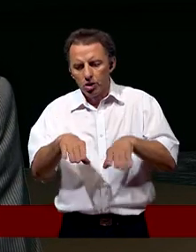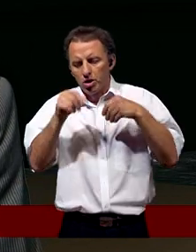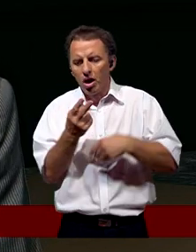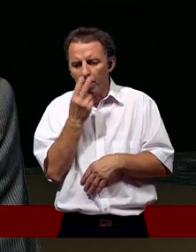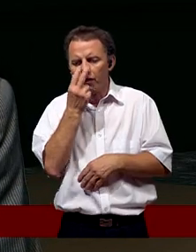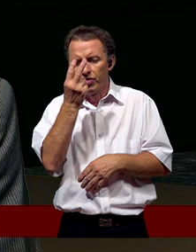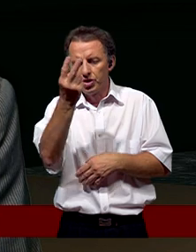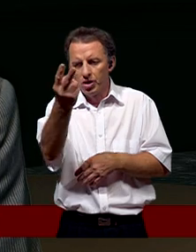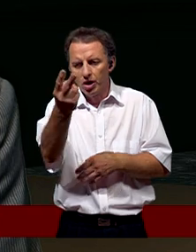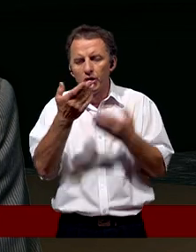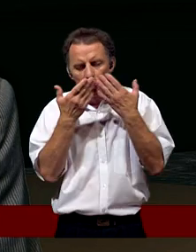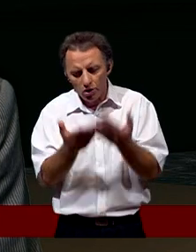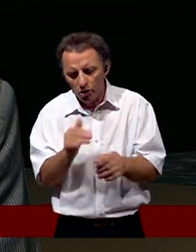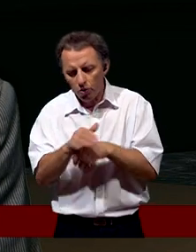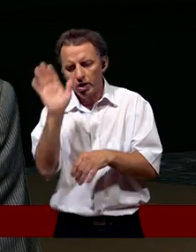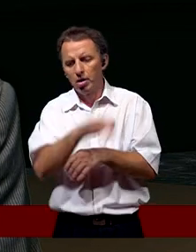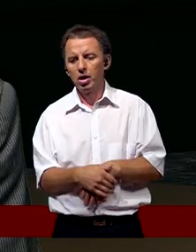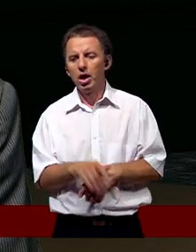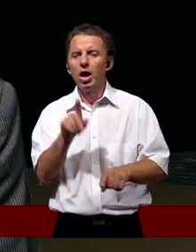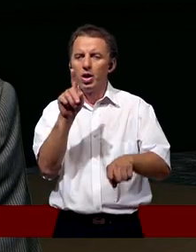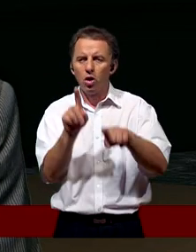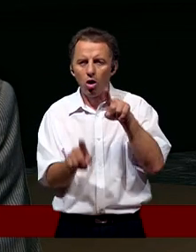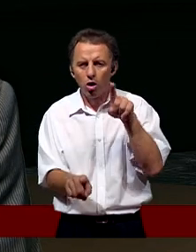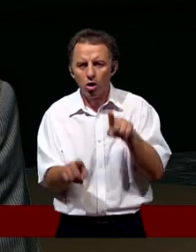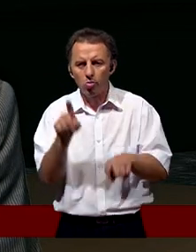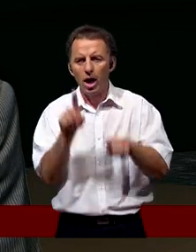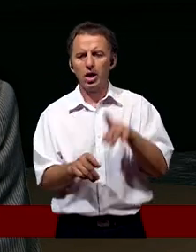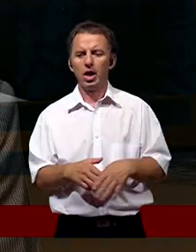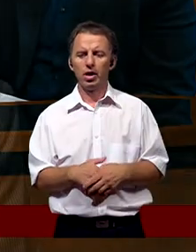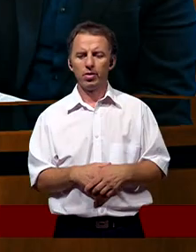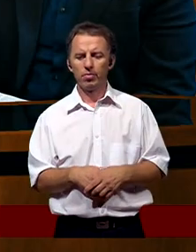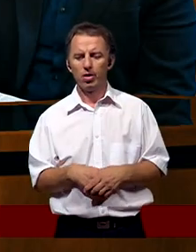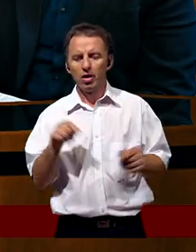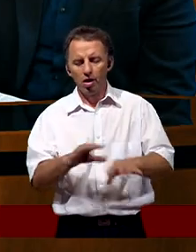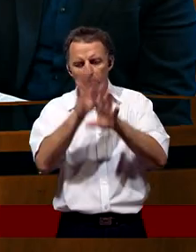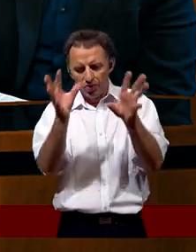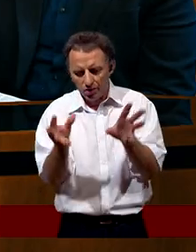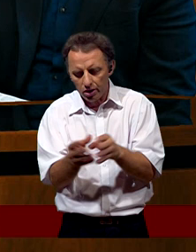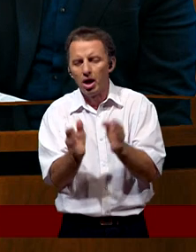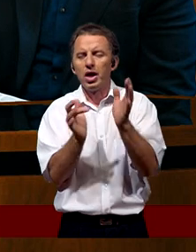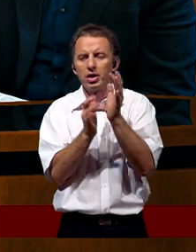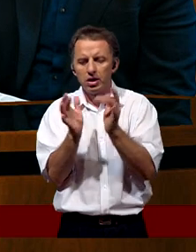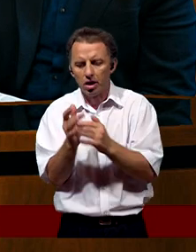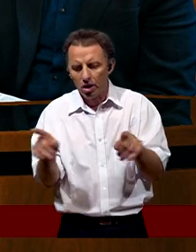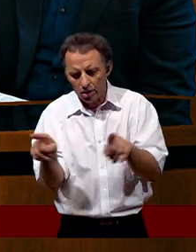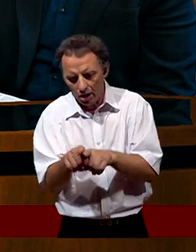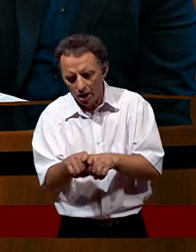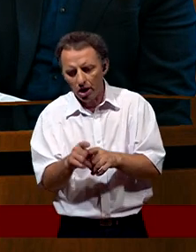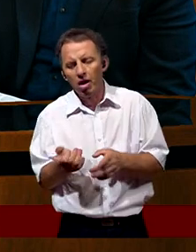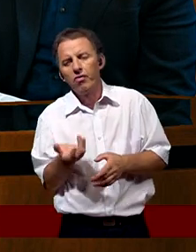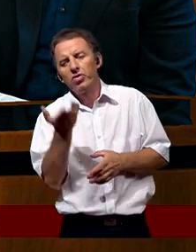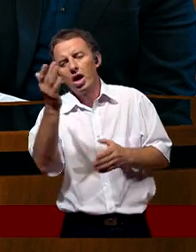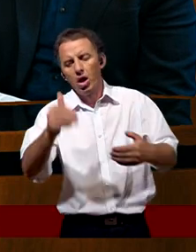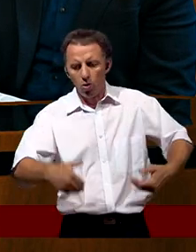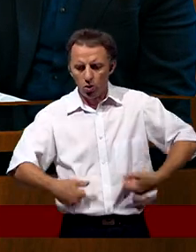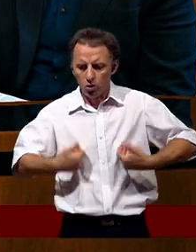zaczęli widzieć dzięki łasce Bożej normalnie. I to no też jest cud. Ale Jezus też